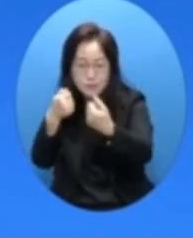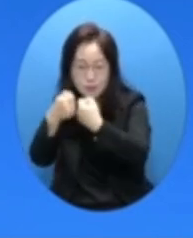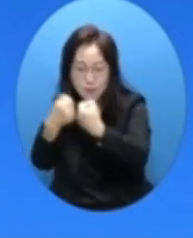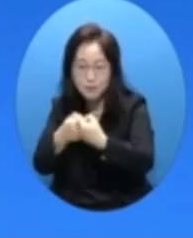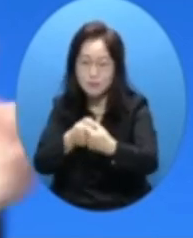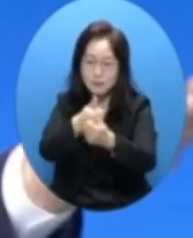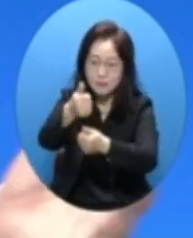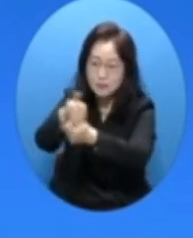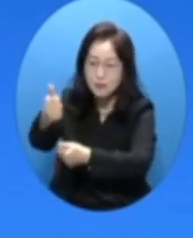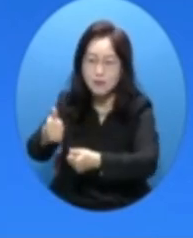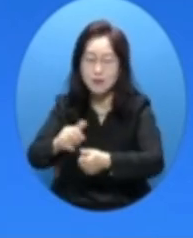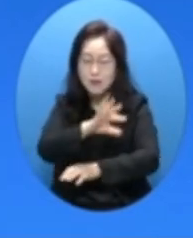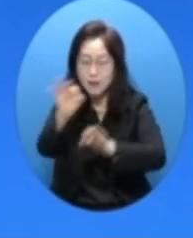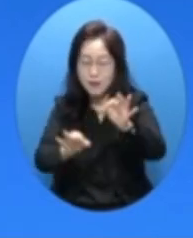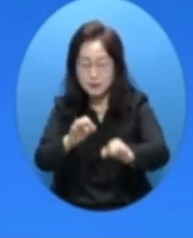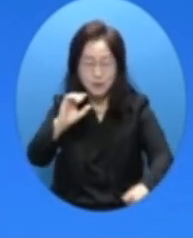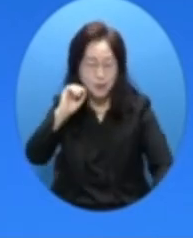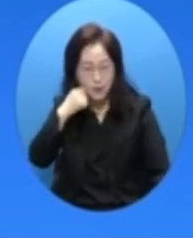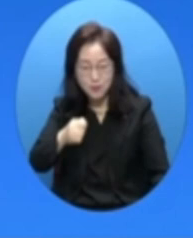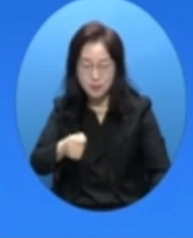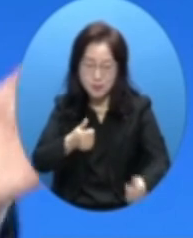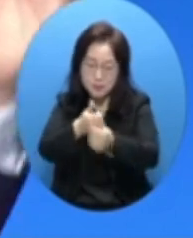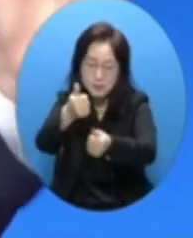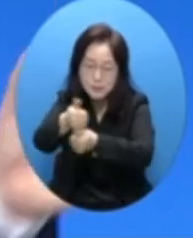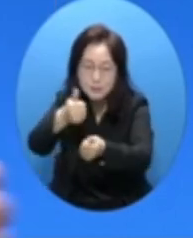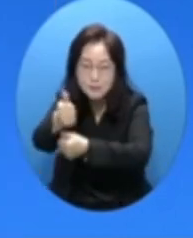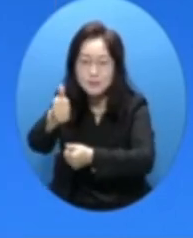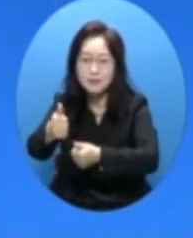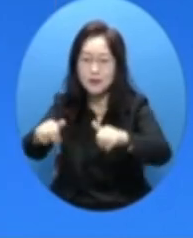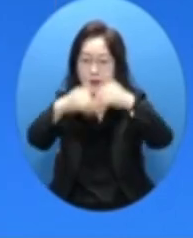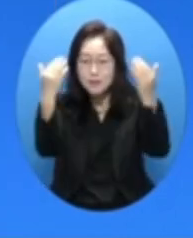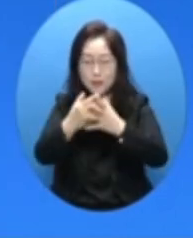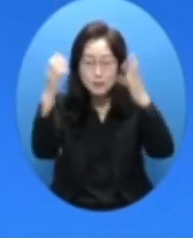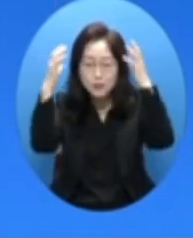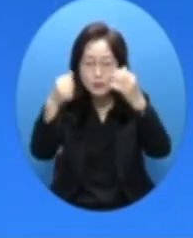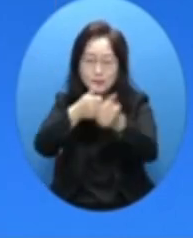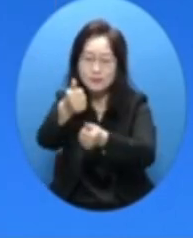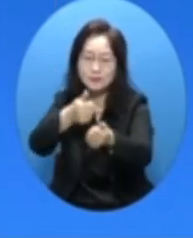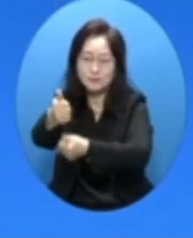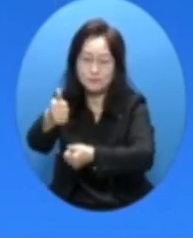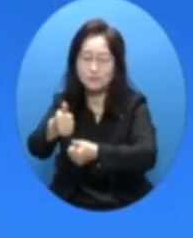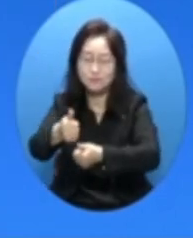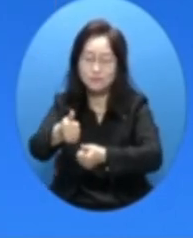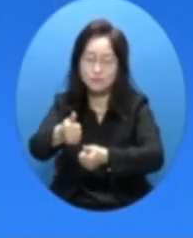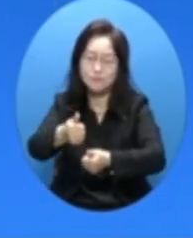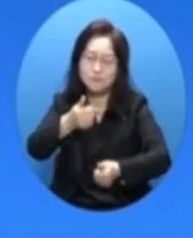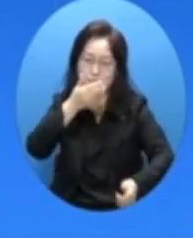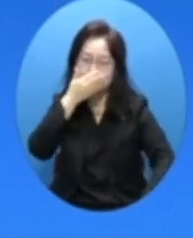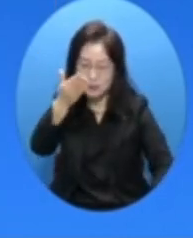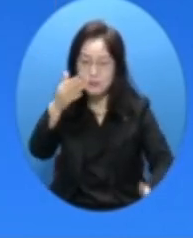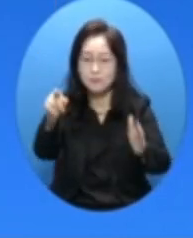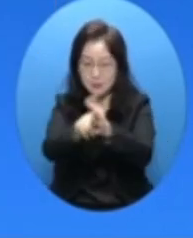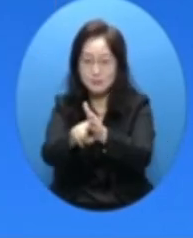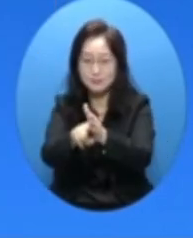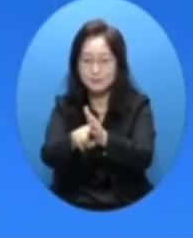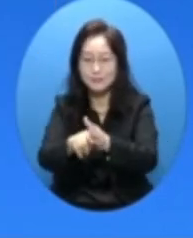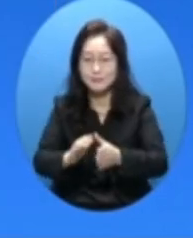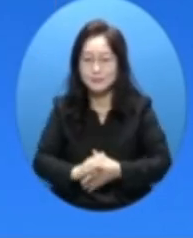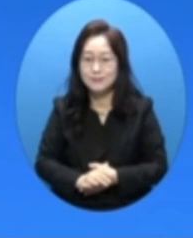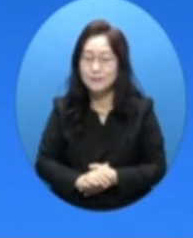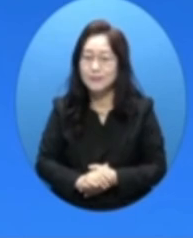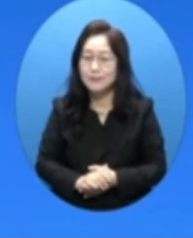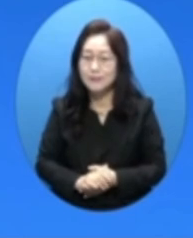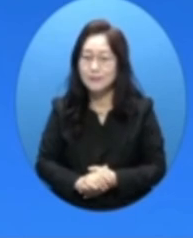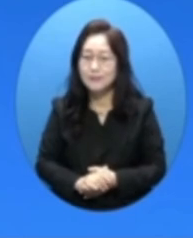싸우기고 경제적인 어려움과 싸우기고 모든 고통과 싸워이기는 주님의 귀한 일꾼이 될 것을 믿습니다